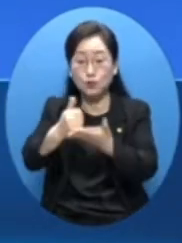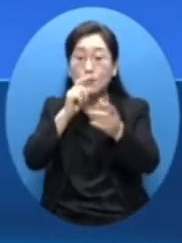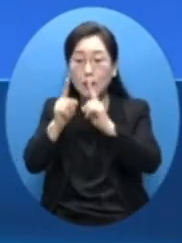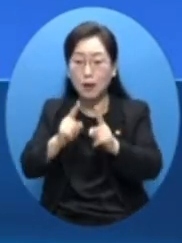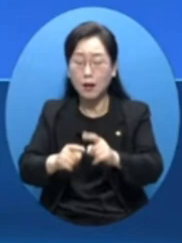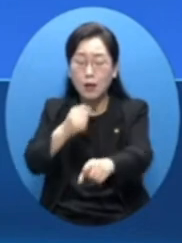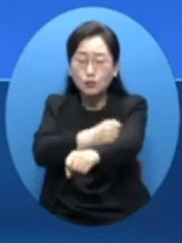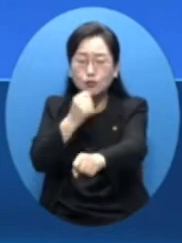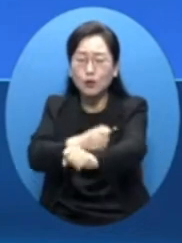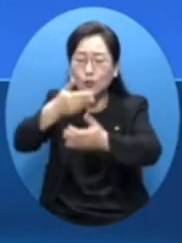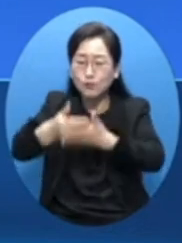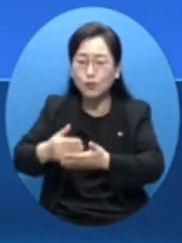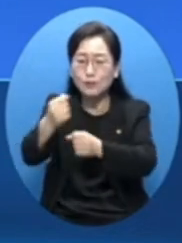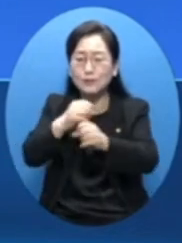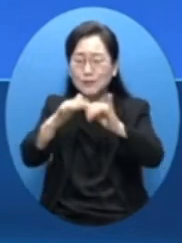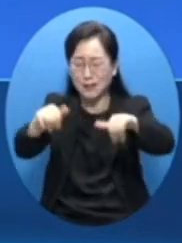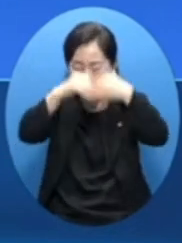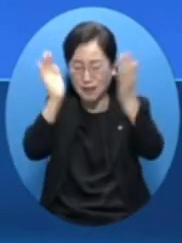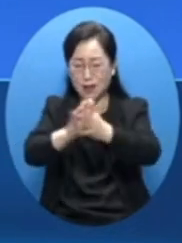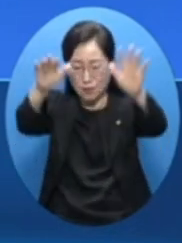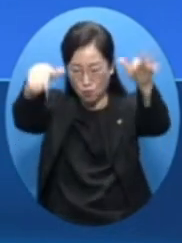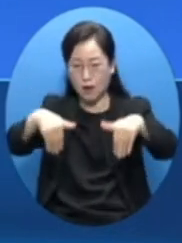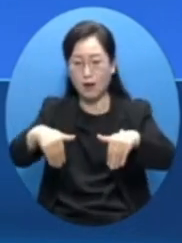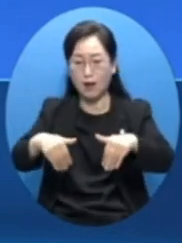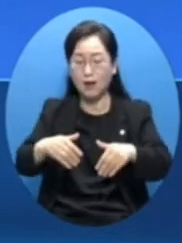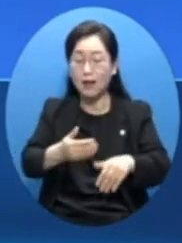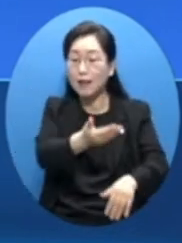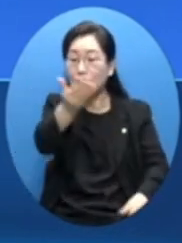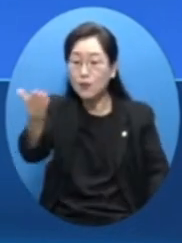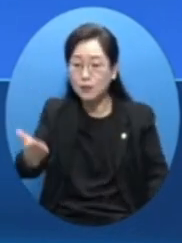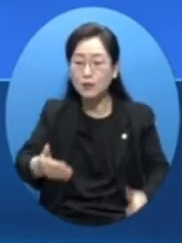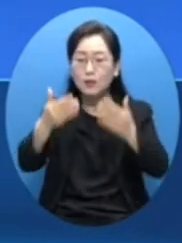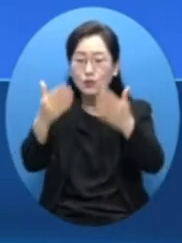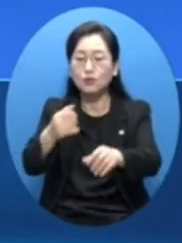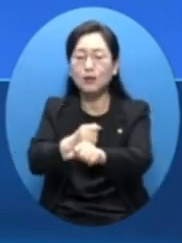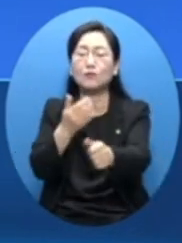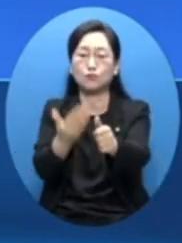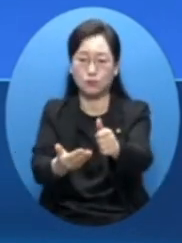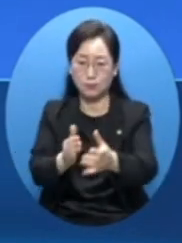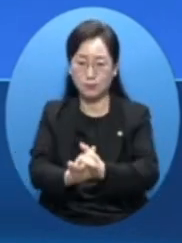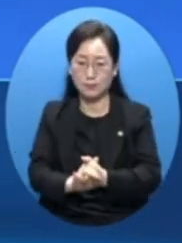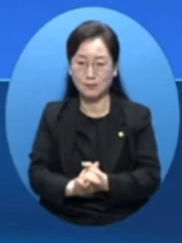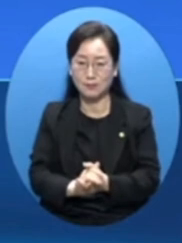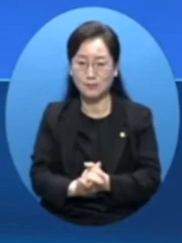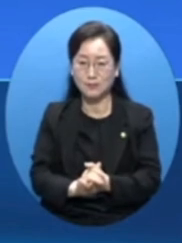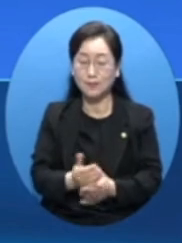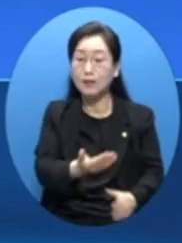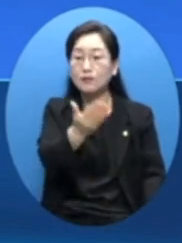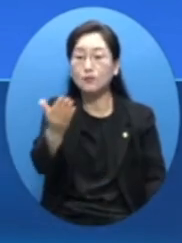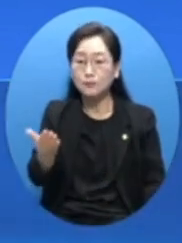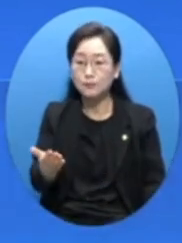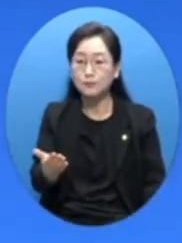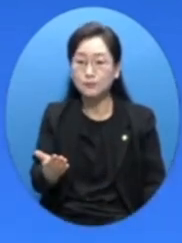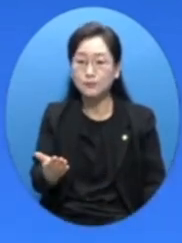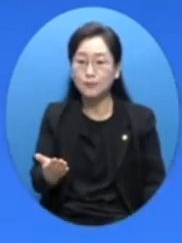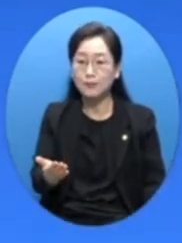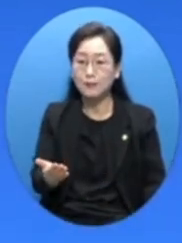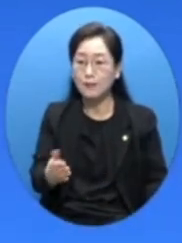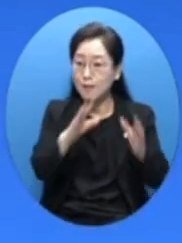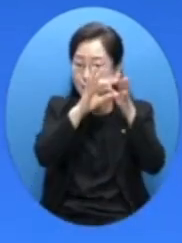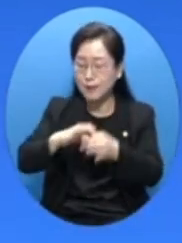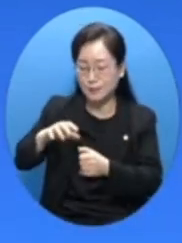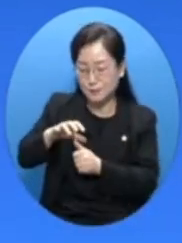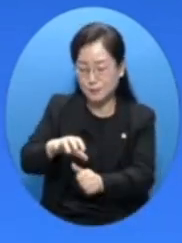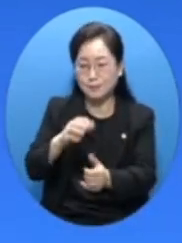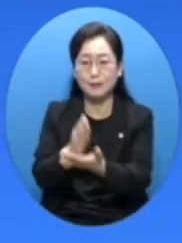수고하고 무거운 짐자들아 다 내게로 오라. 내가 너희를 쉬게 하리라. 네. 여러분 더 이상 짓눌려